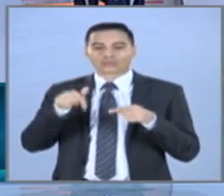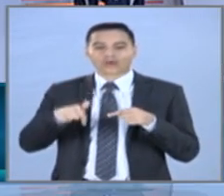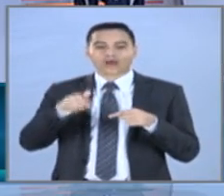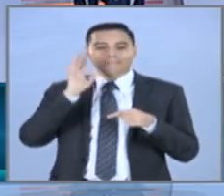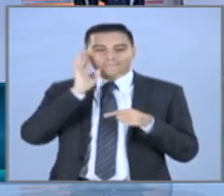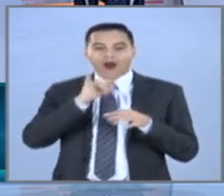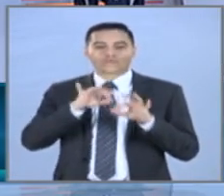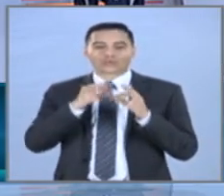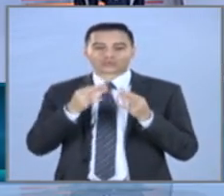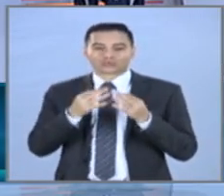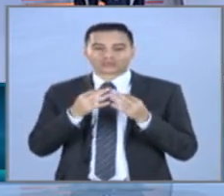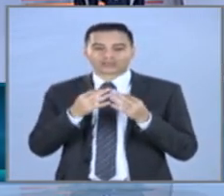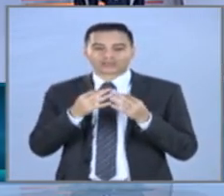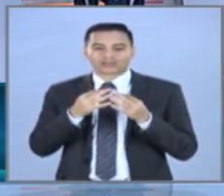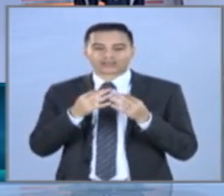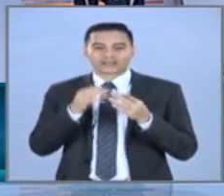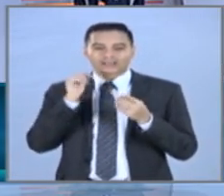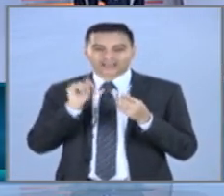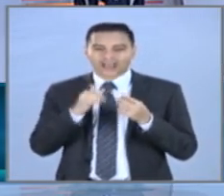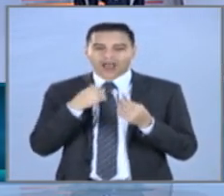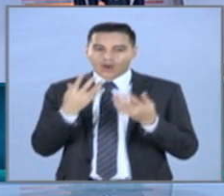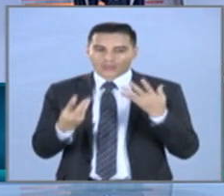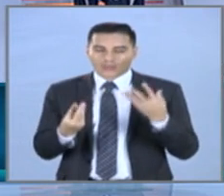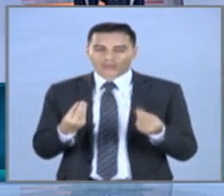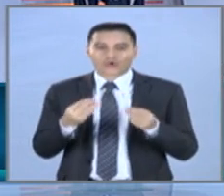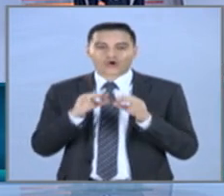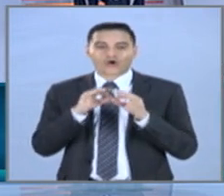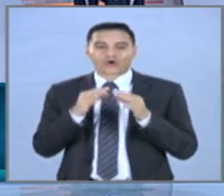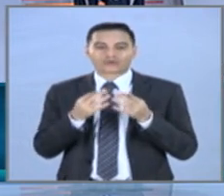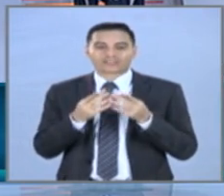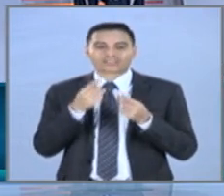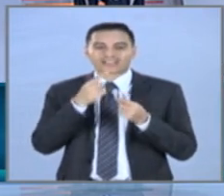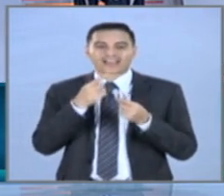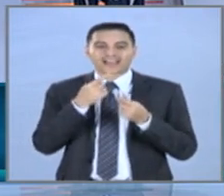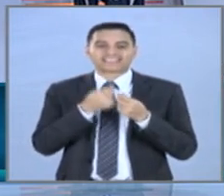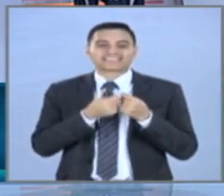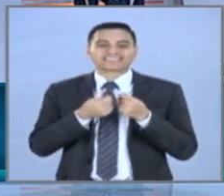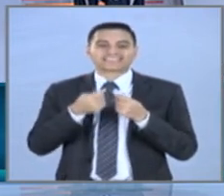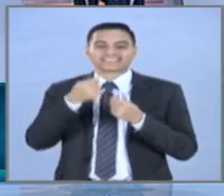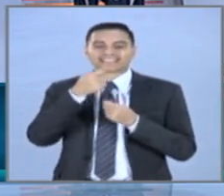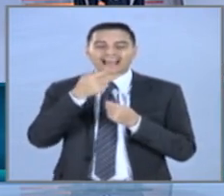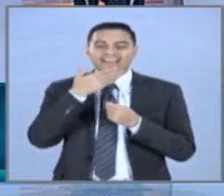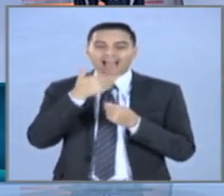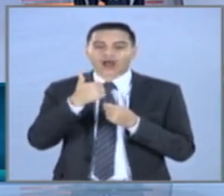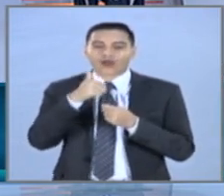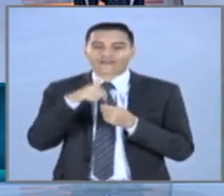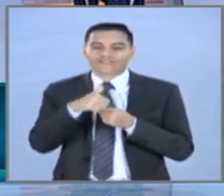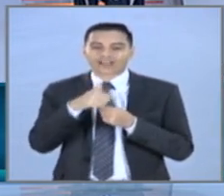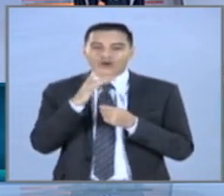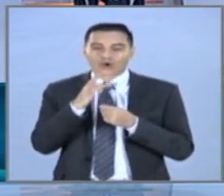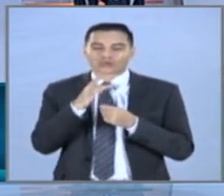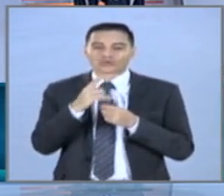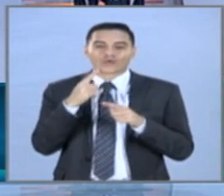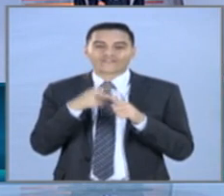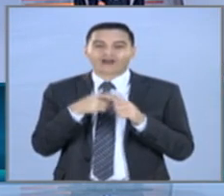معلومات عائلية، احنا بنهدي النفوس. ايوه واضح. ايه اكتر ميزة في جوزك وايه اكتر عيب